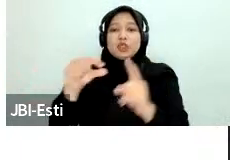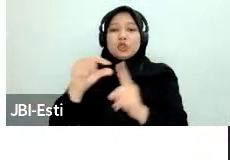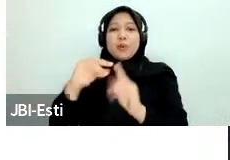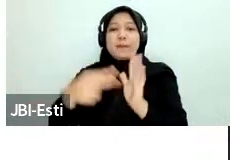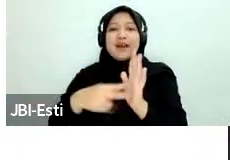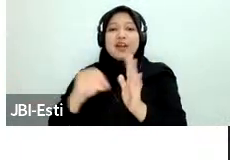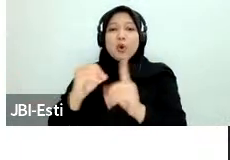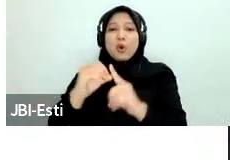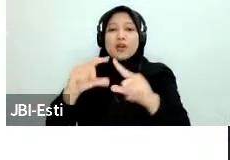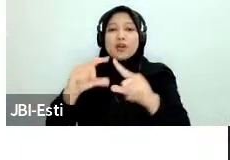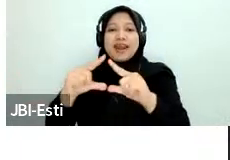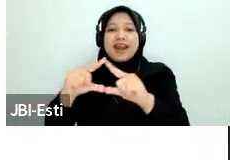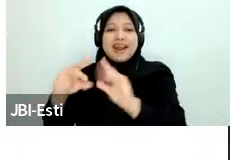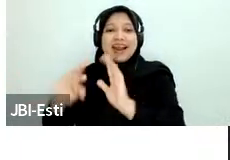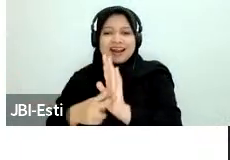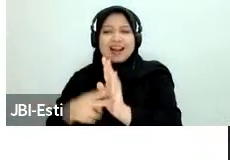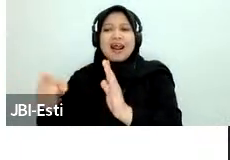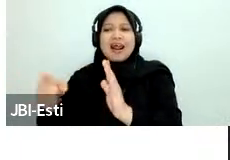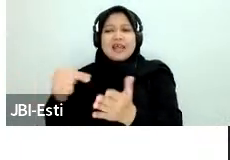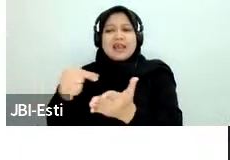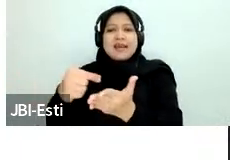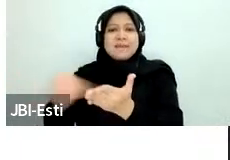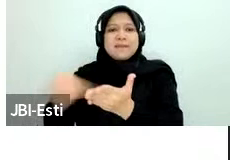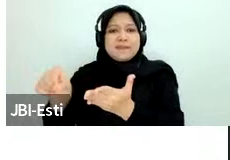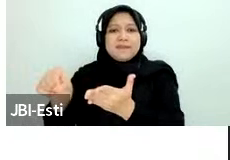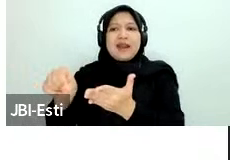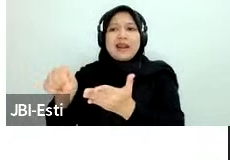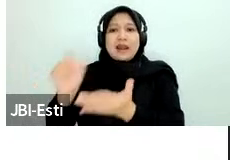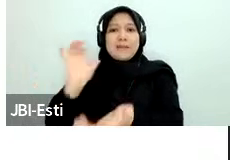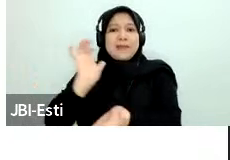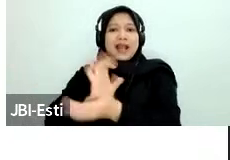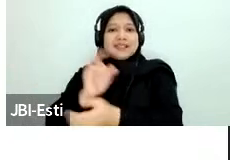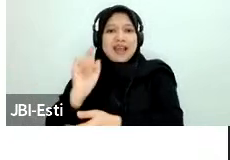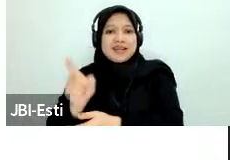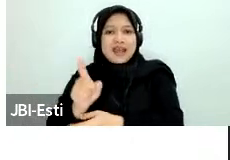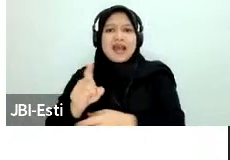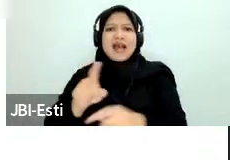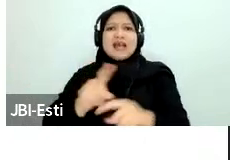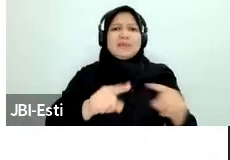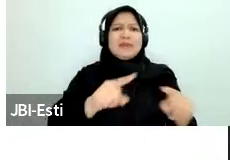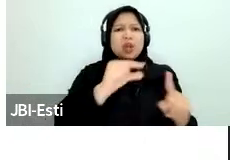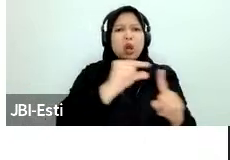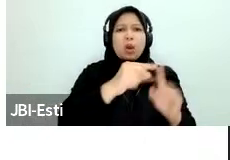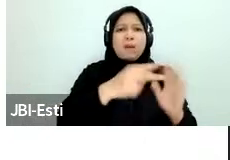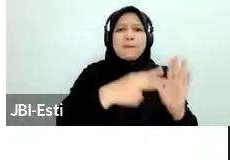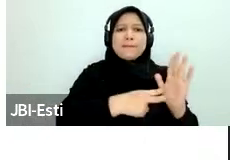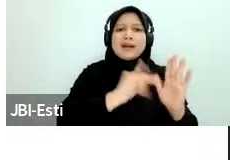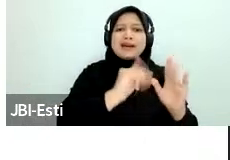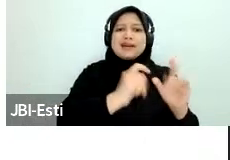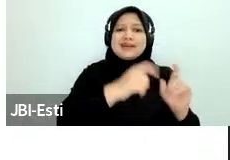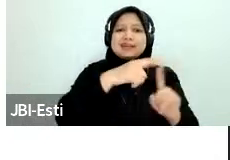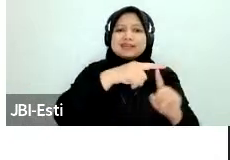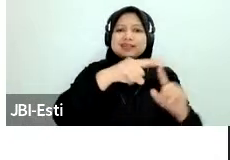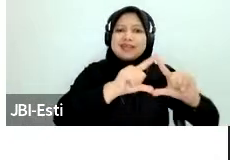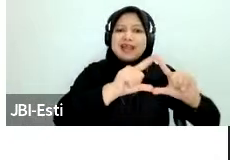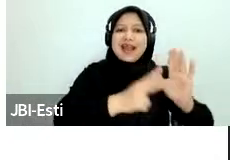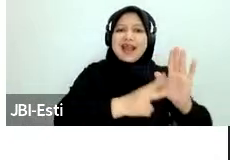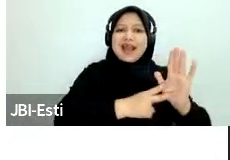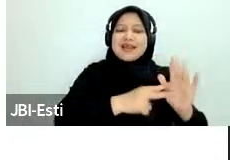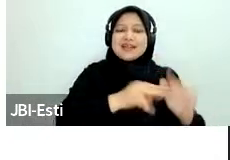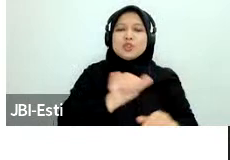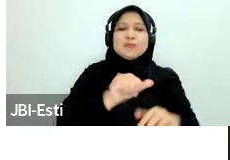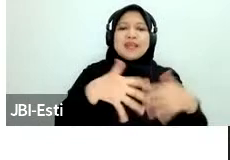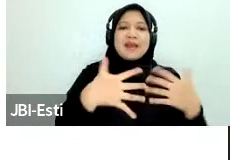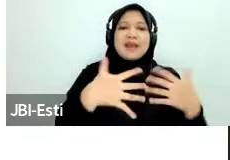apa tetapi penistaan itu lebih jelas gitu ya Nah itu kata penistaan kemudian dipakai untuk